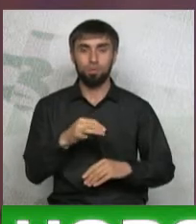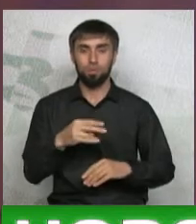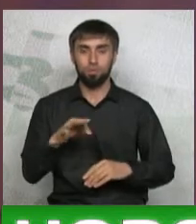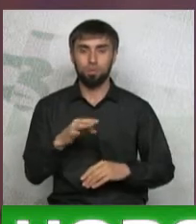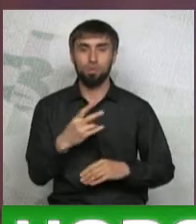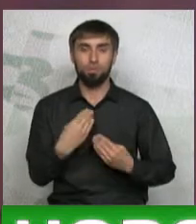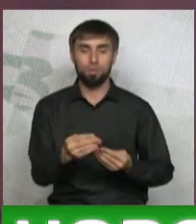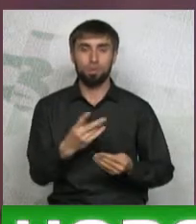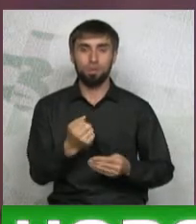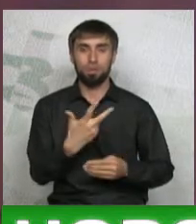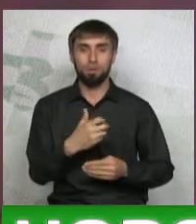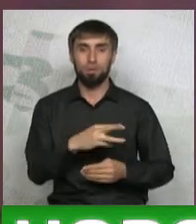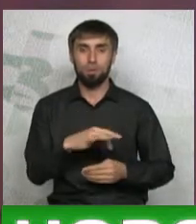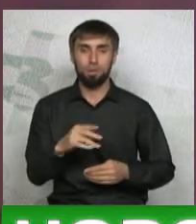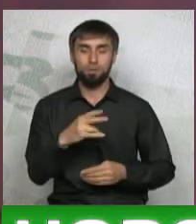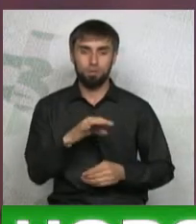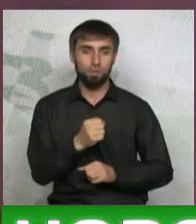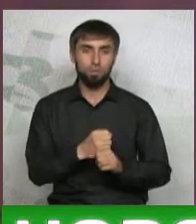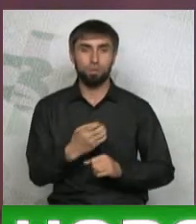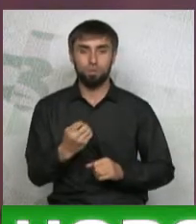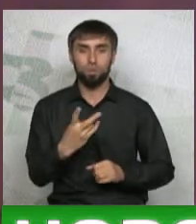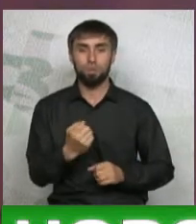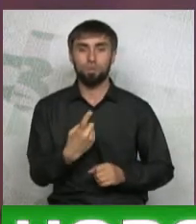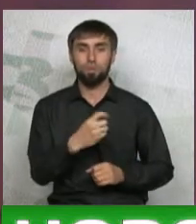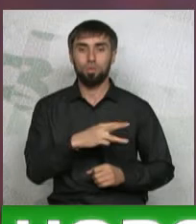300 миллиардов рублей в проработке и еще на 100